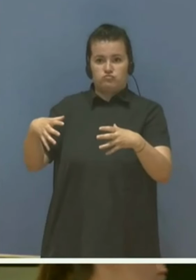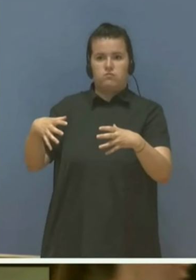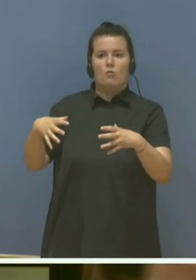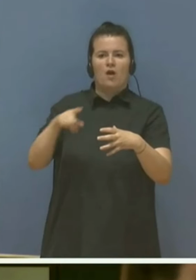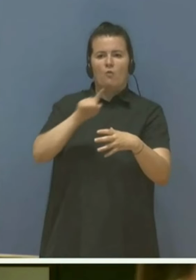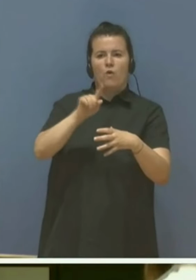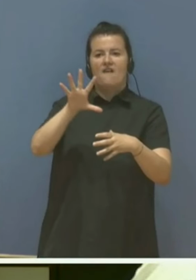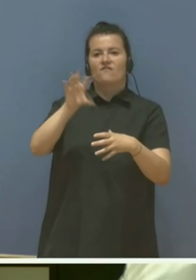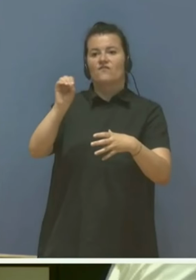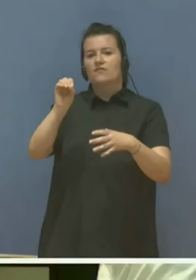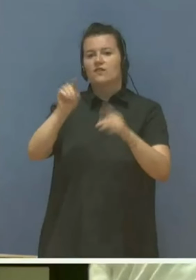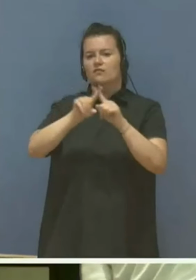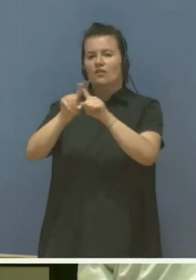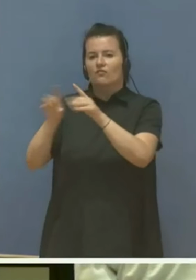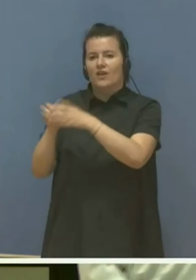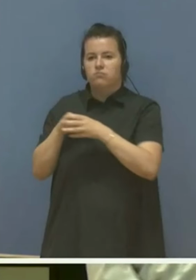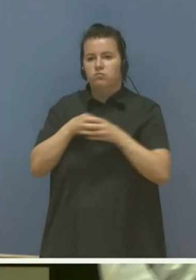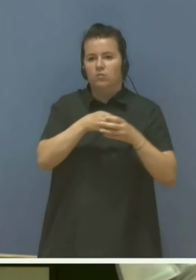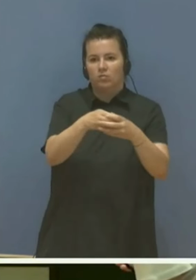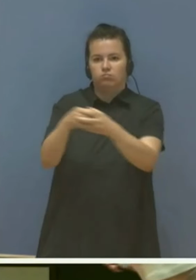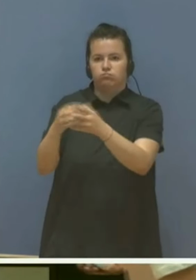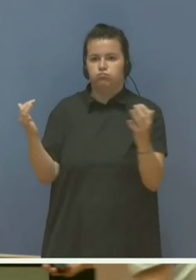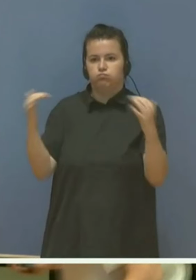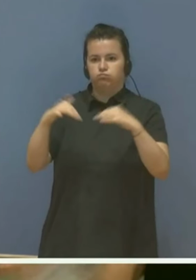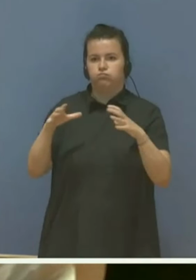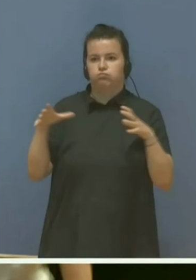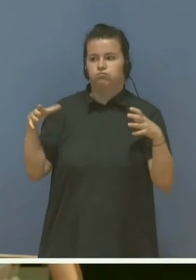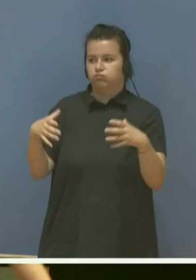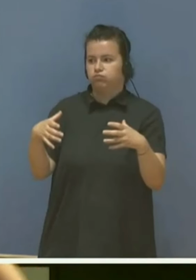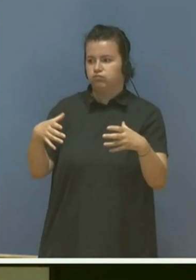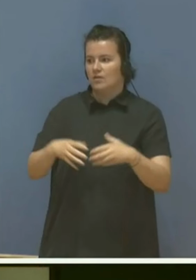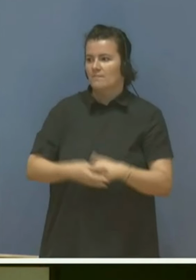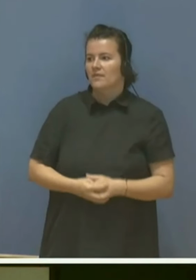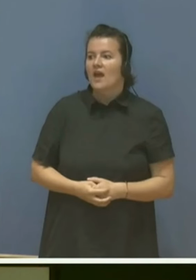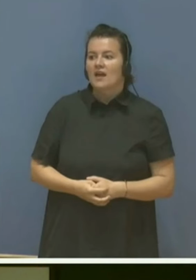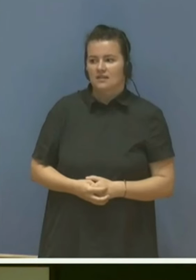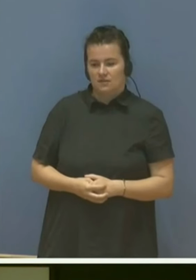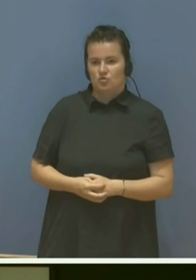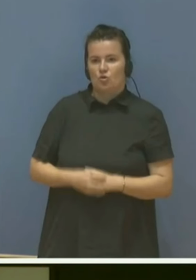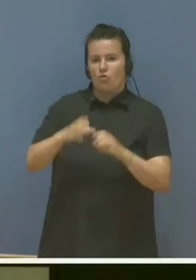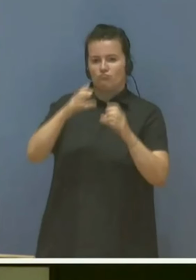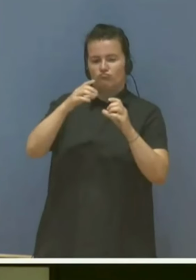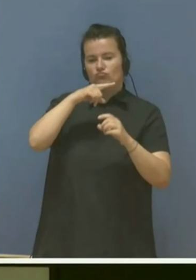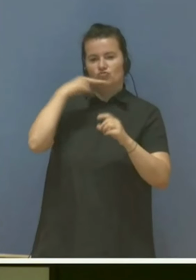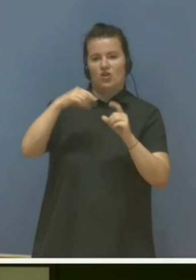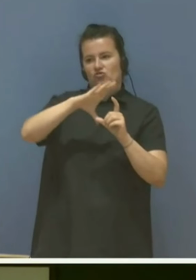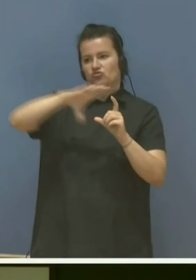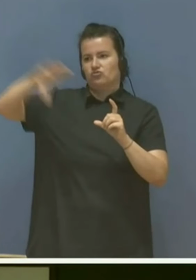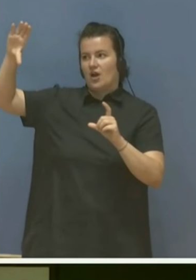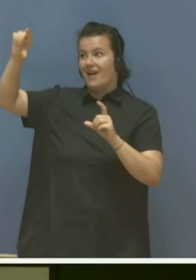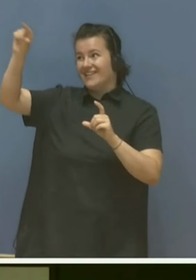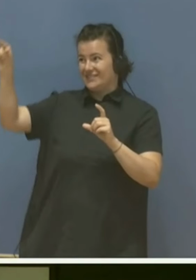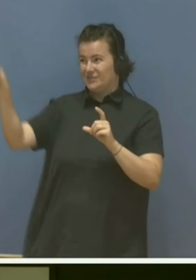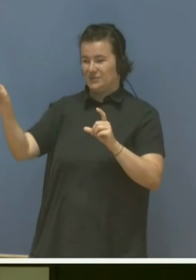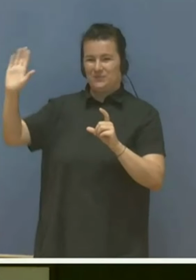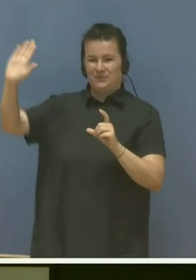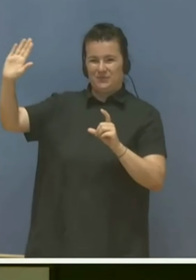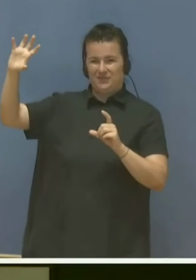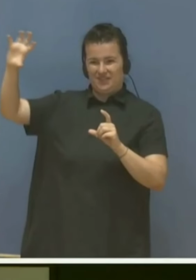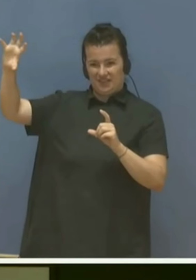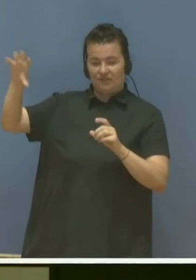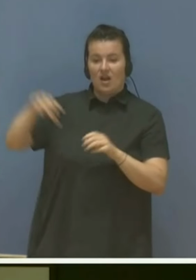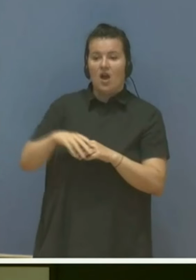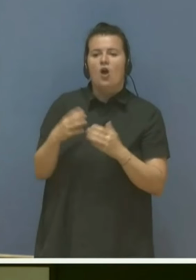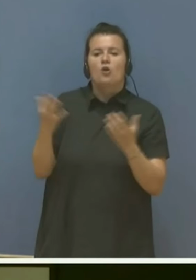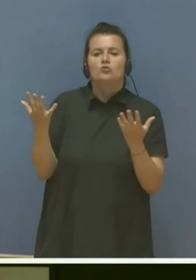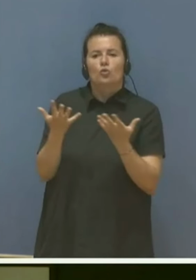В то же время механизмы обеспечения такого приоритета требуют совершенствования. В их числе совершенствование подходов распределения лимитов на